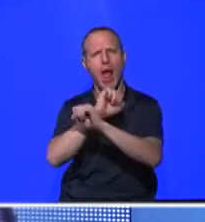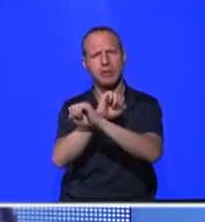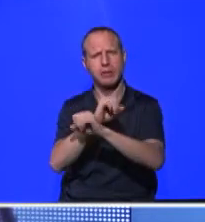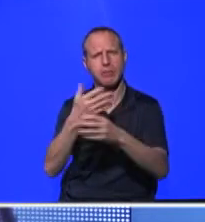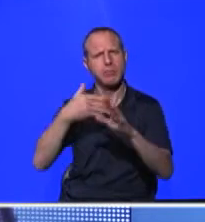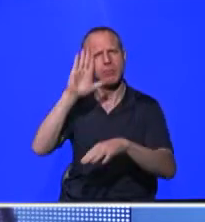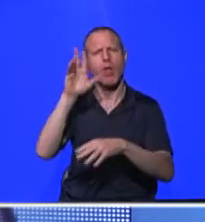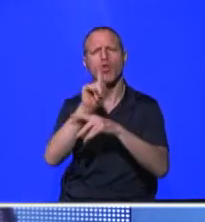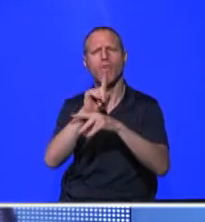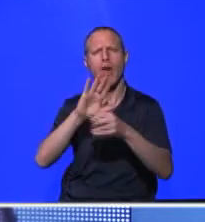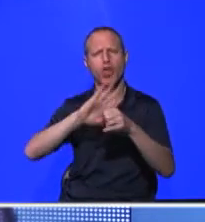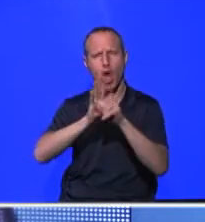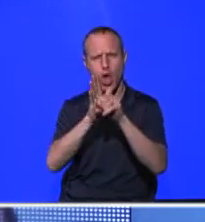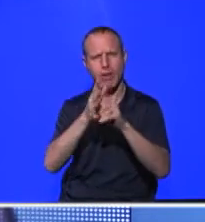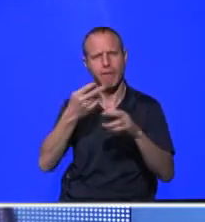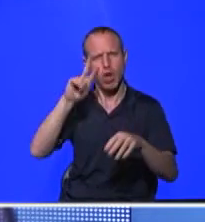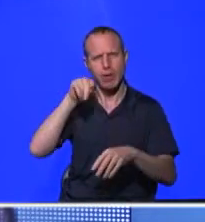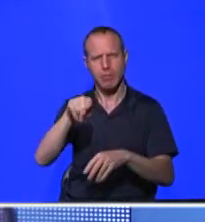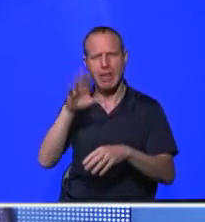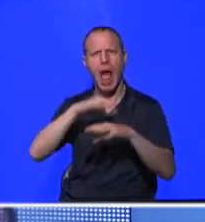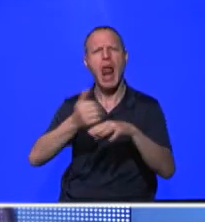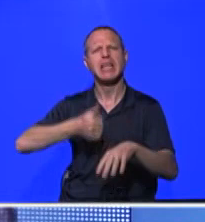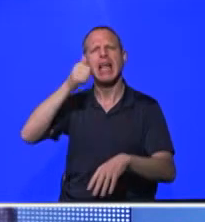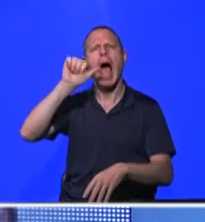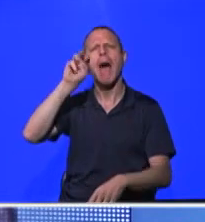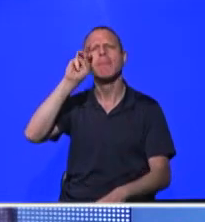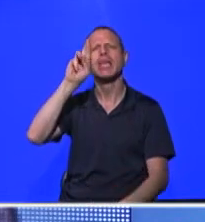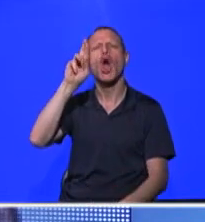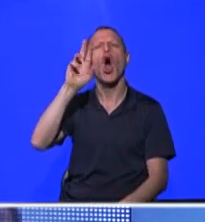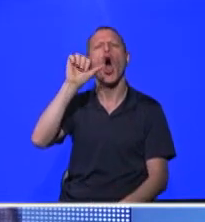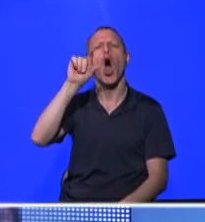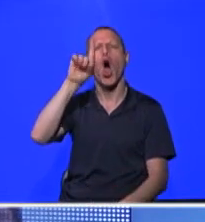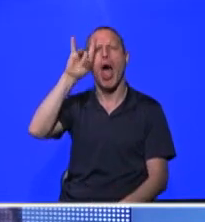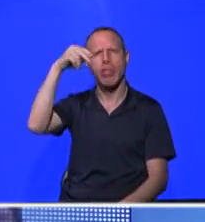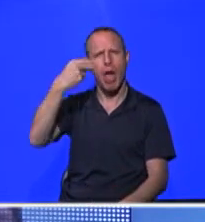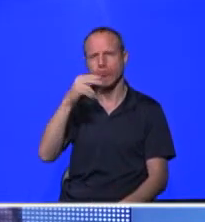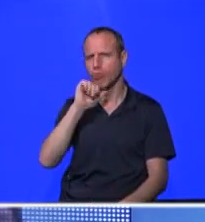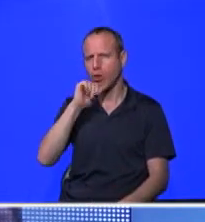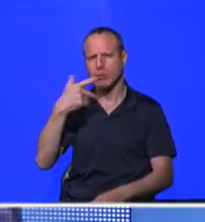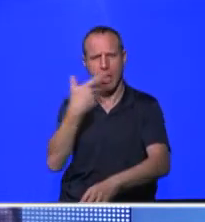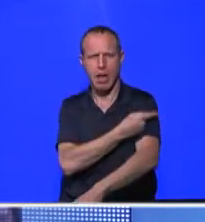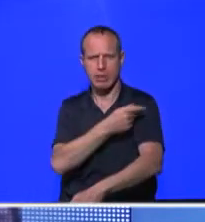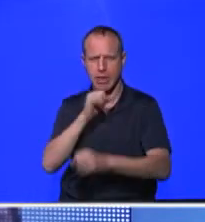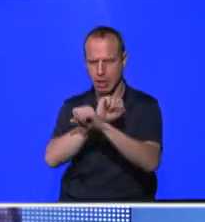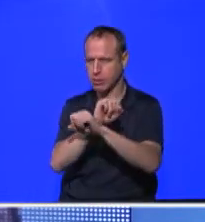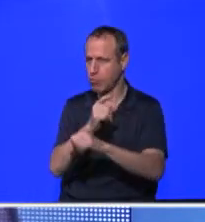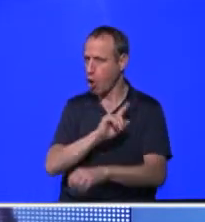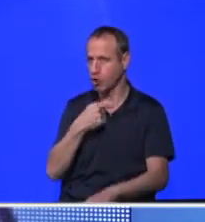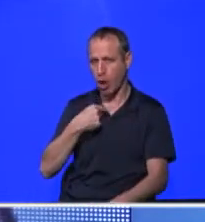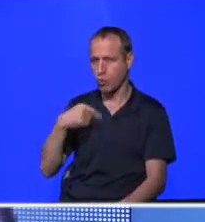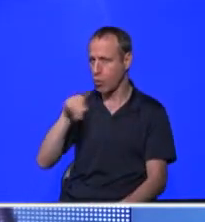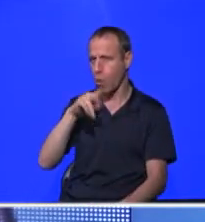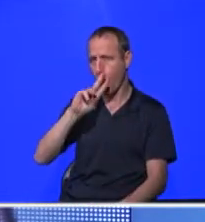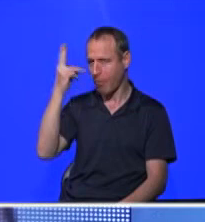בעיקר בתקופת הקורונה, ועוד יותר מזה, על השר אמיר אוחנה שלא רצה בכלל לחסן אסירים, לא שאנחנו לא מבינים שזה